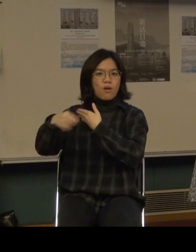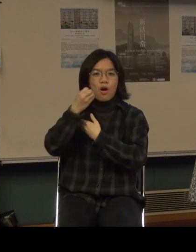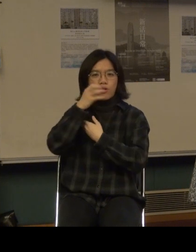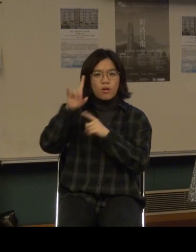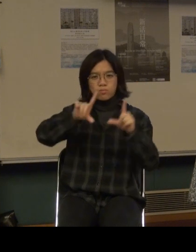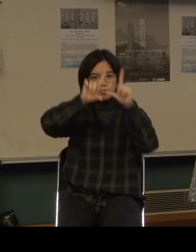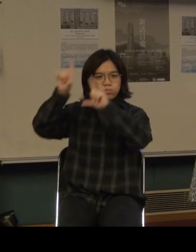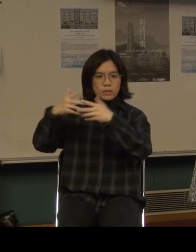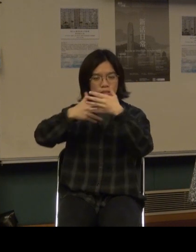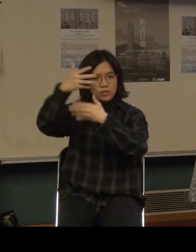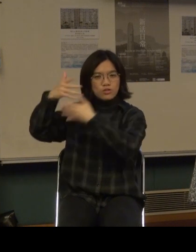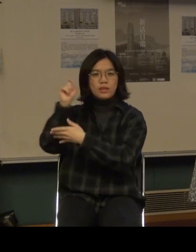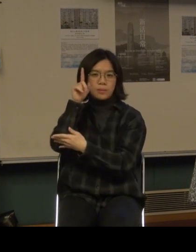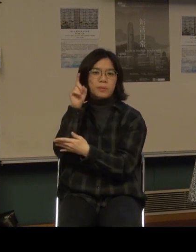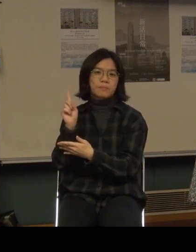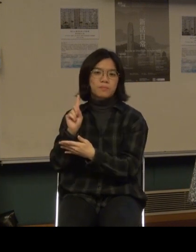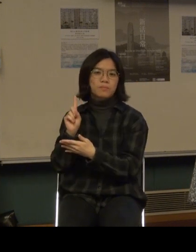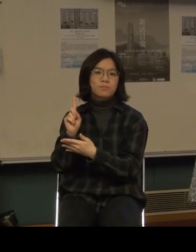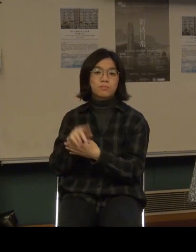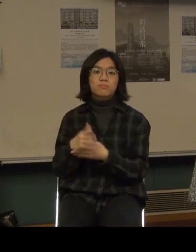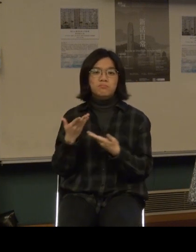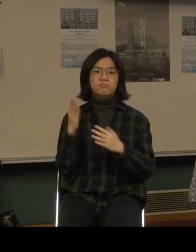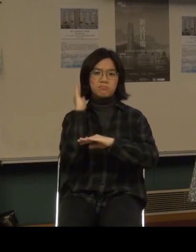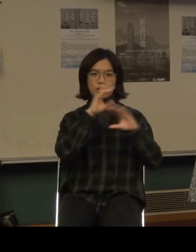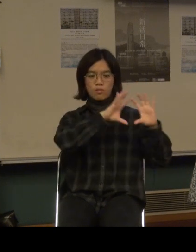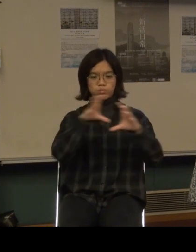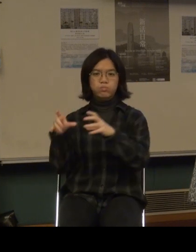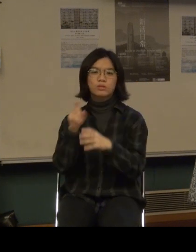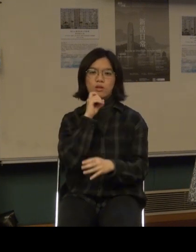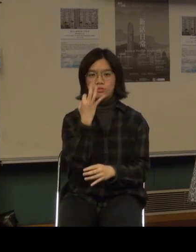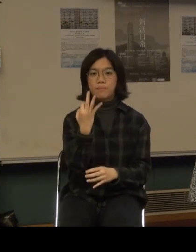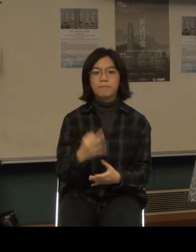計嘅特色嘅。咁就會大約係分開呢三個部分。